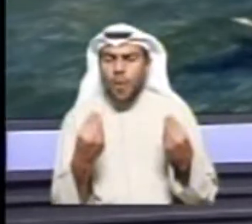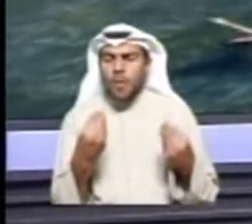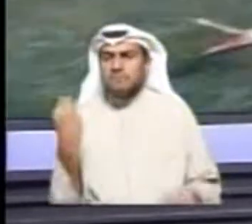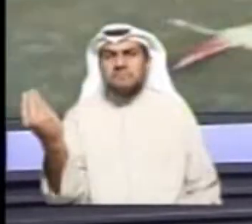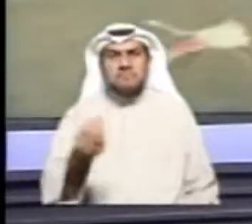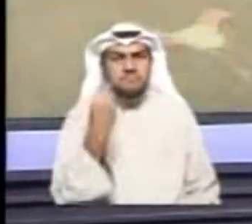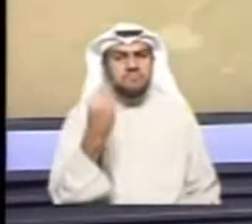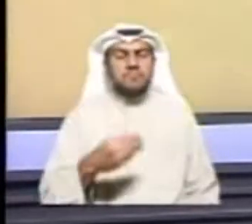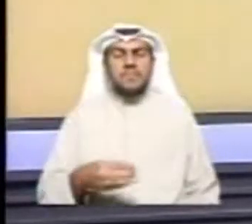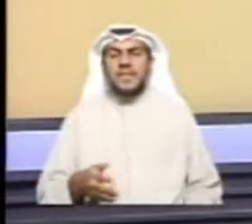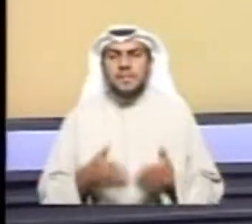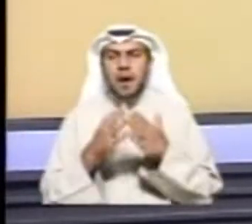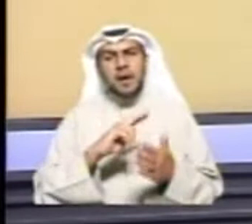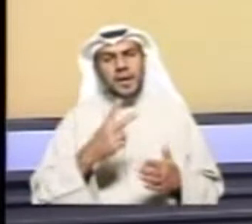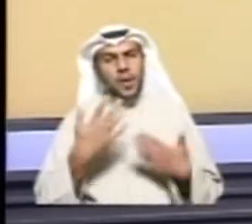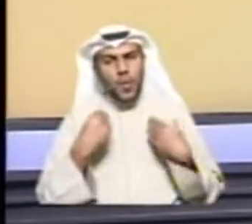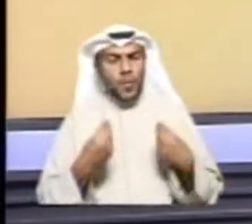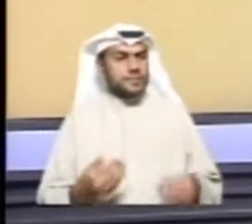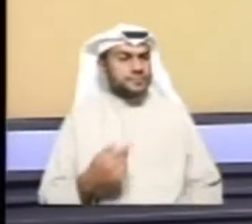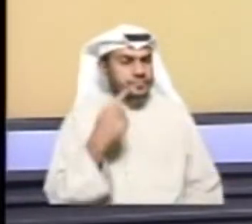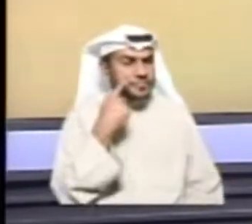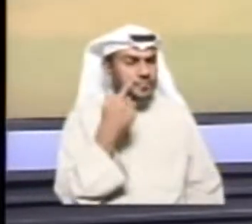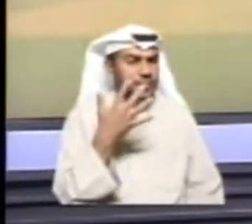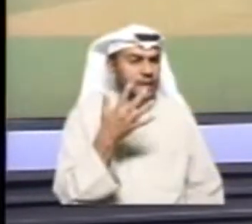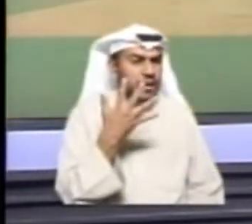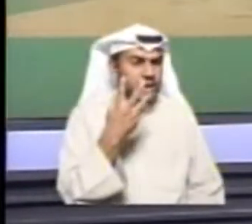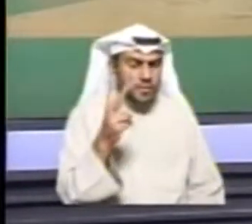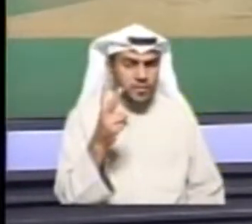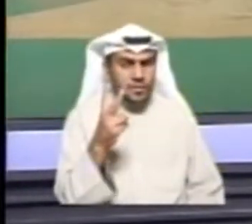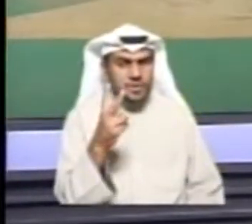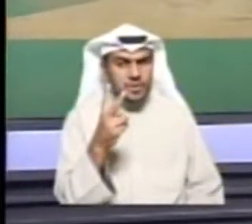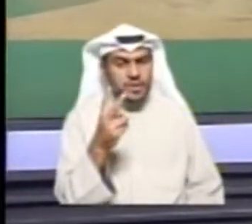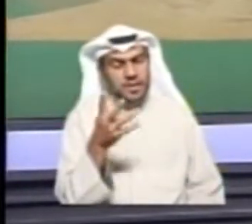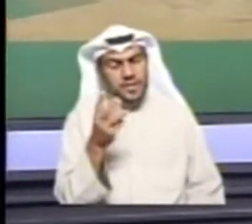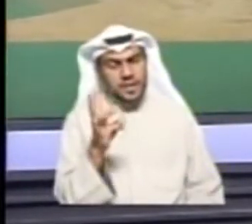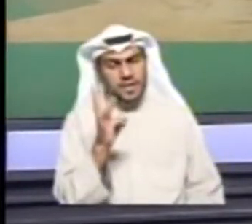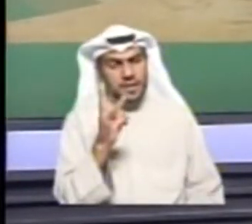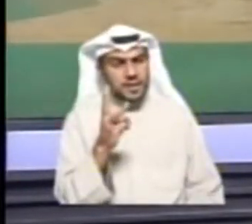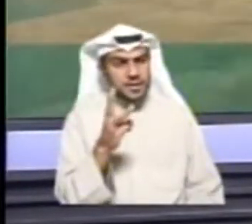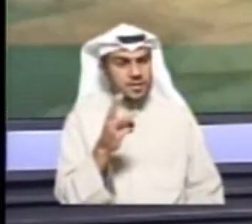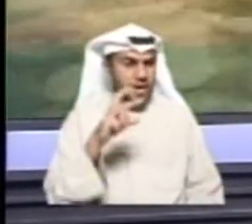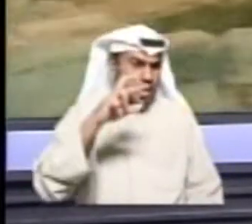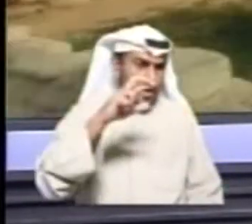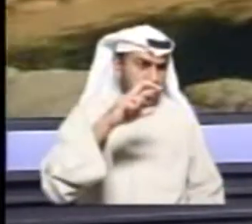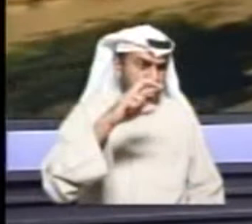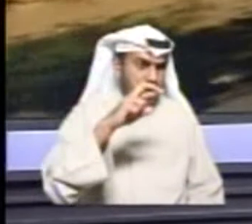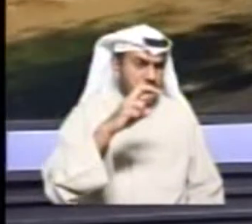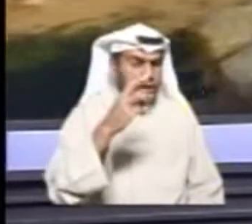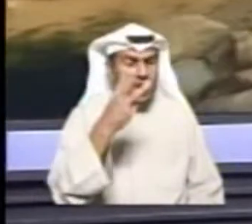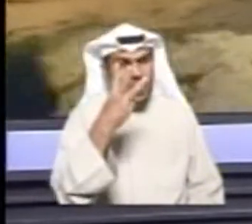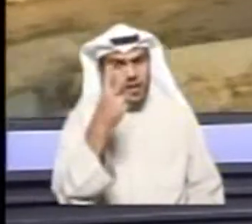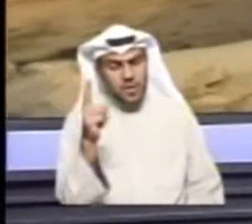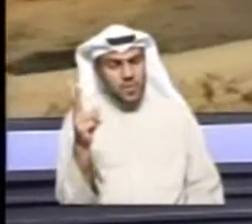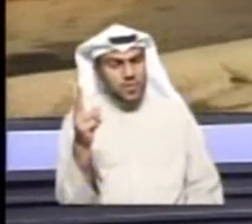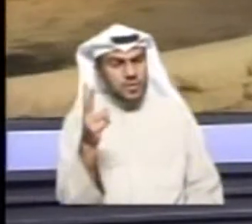الأنشطة الخارجية، العظمى 24 والصغرى 13 درجة مئوية. نشاط متوقع للرياح الشمالية الغربية في يوم الأحد، قد تصل